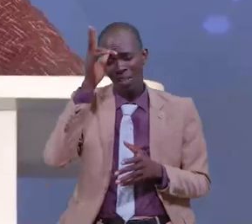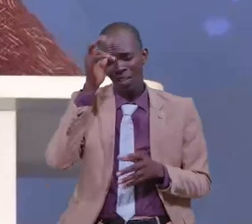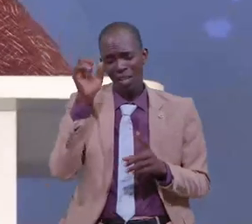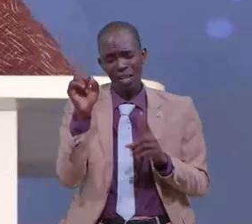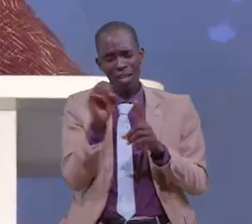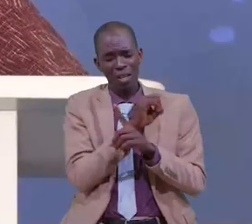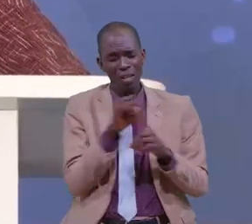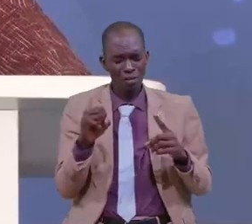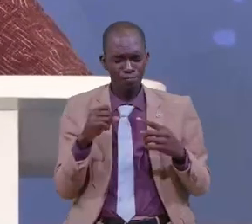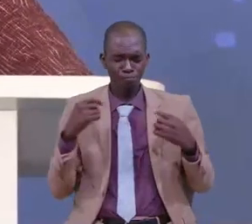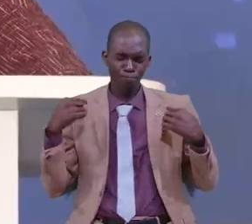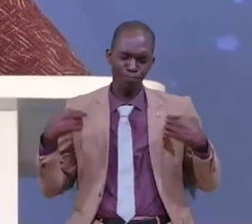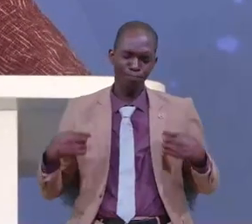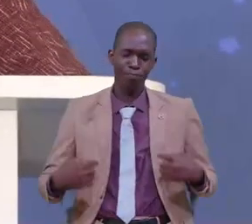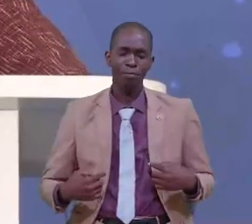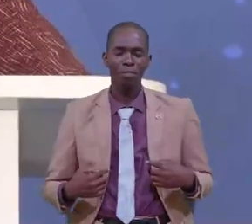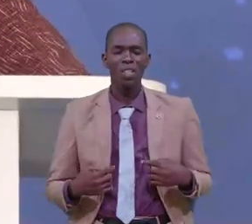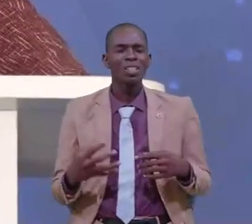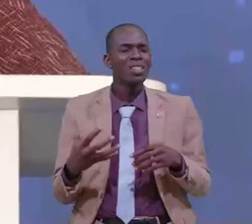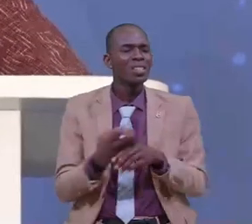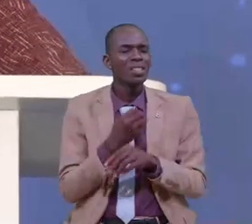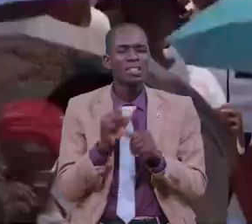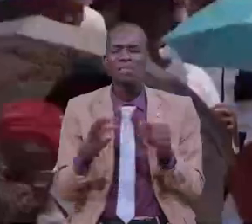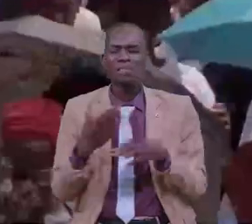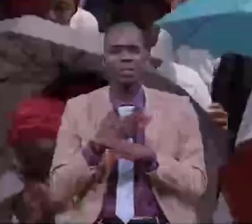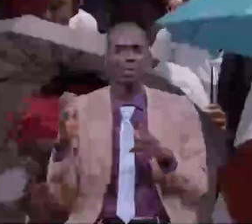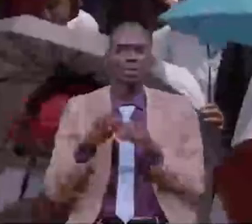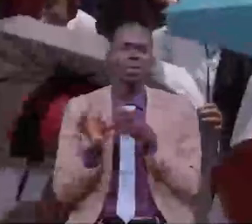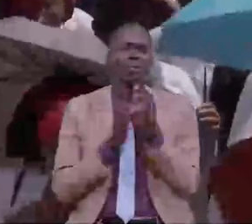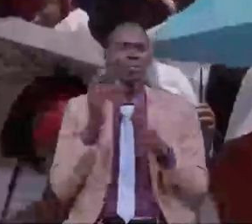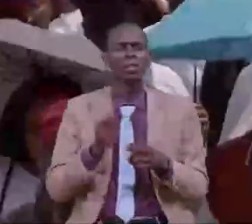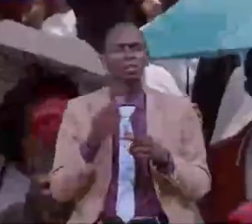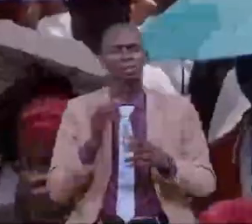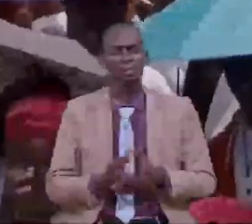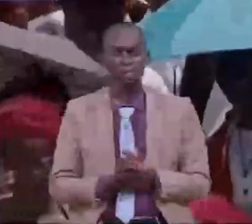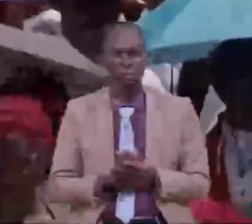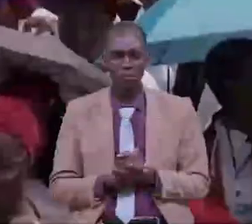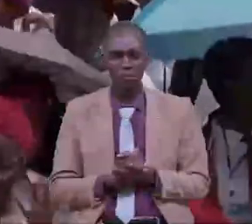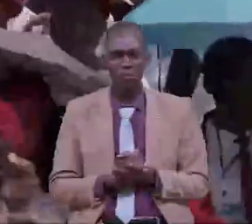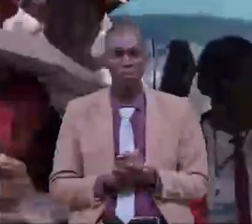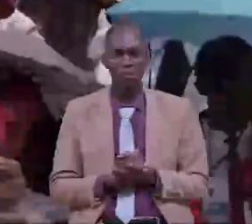Les attaques sataniques, les afflictions, ôte tout au nom de Jésus.